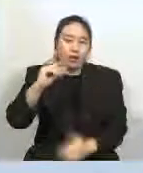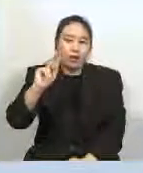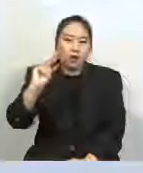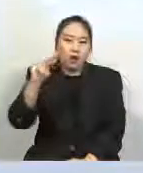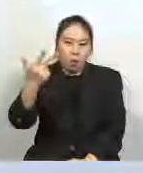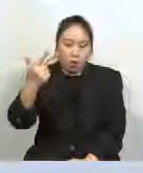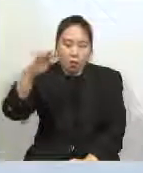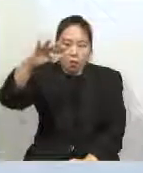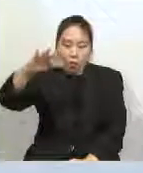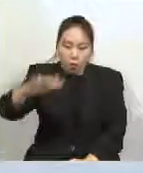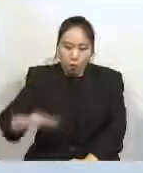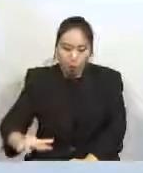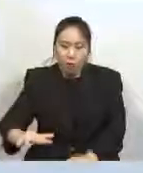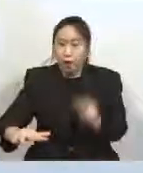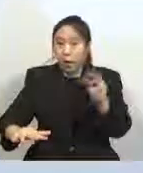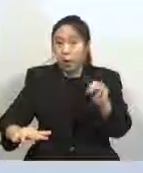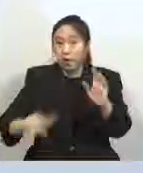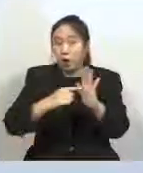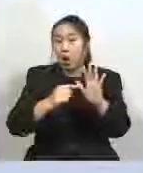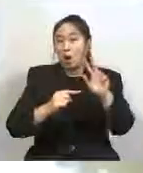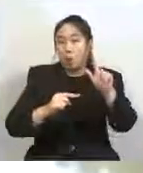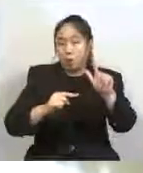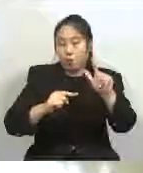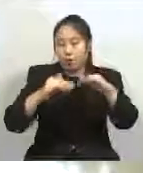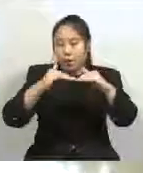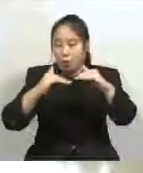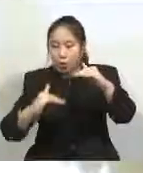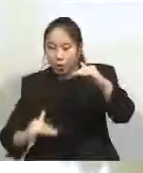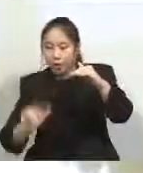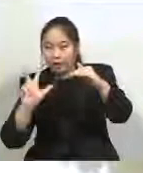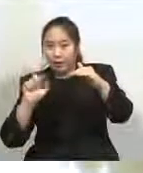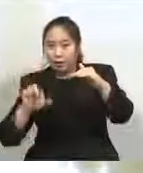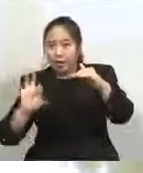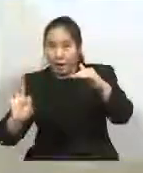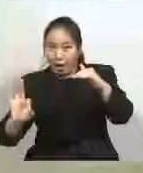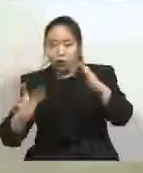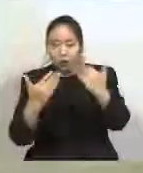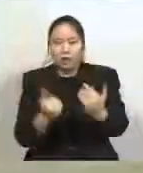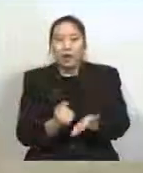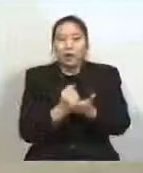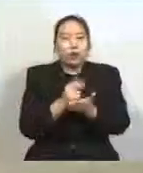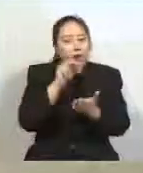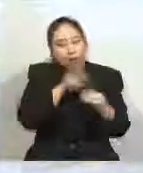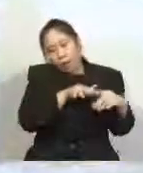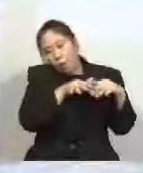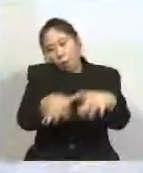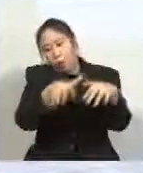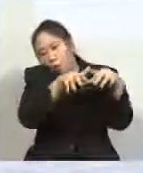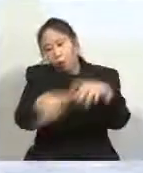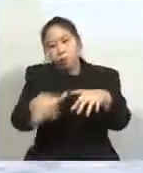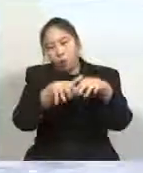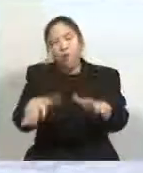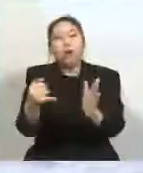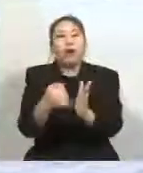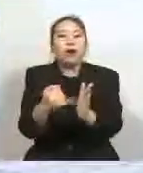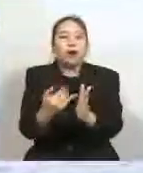ต่ำกว่าแม่น้ำมูล3เมตร90เซนติเมตรซึ่งก็ส่งผลดีต่อการผลักดันน้ำลงสู่แม่น้ำโขงอย่างต่อเนื่องโดย